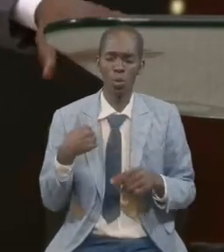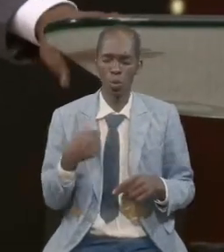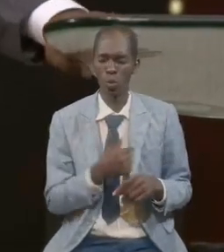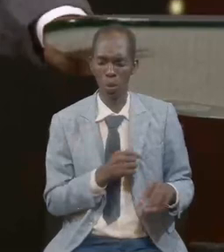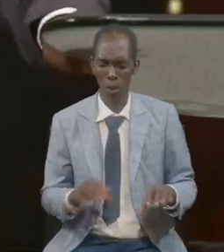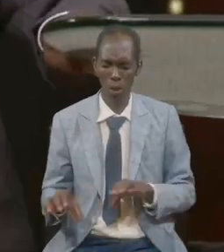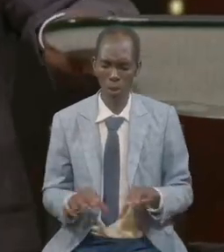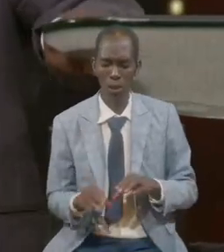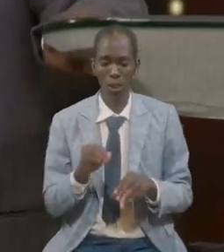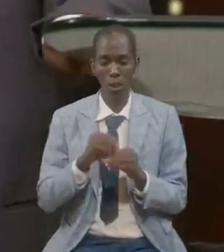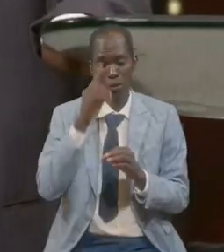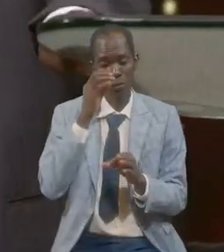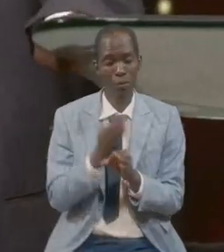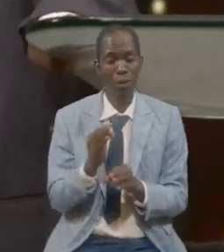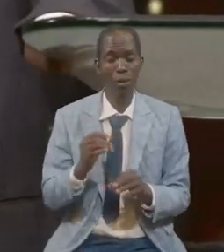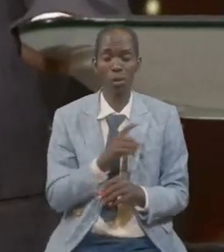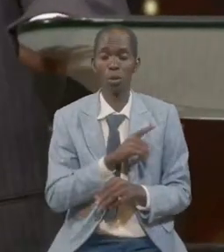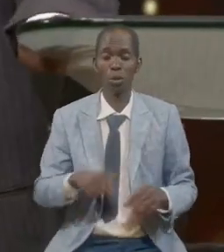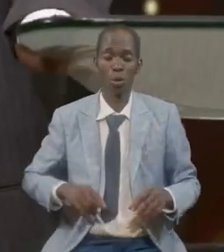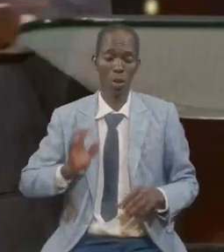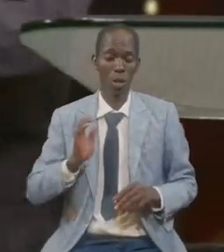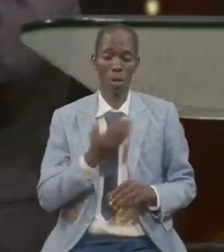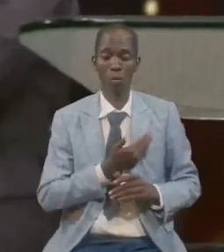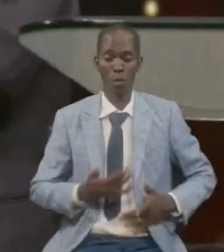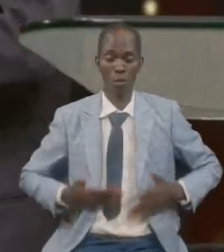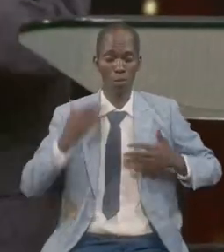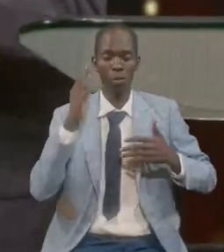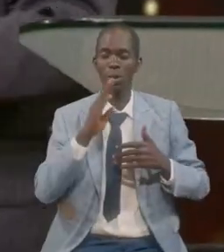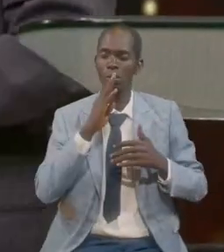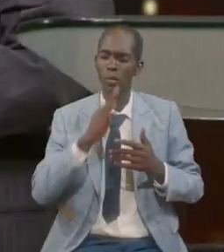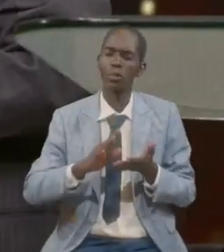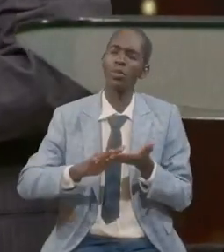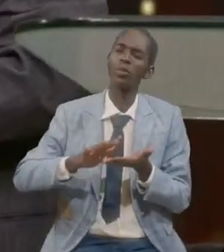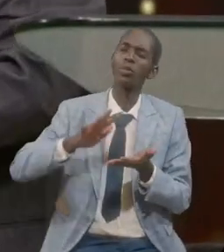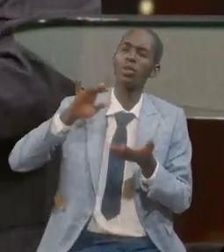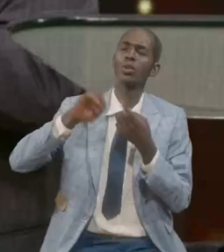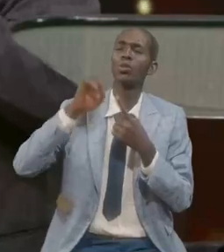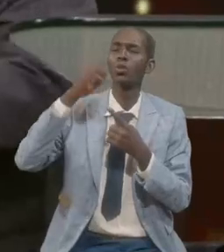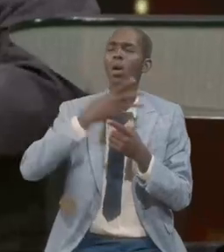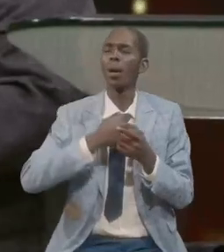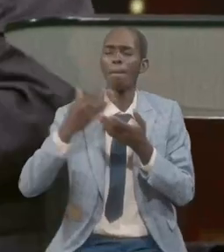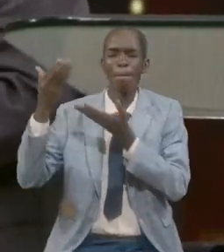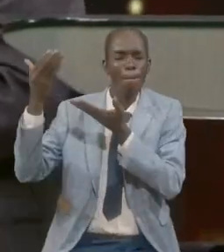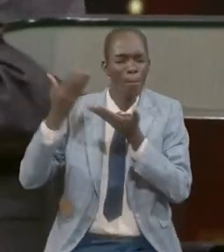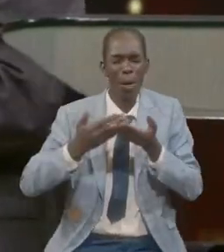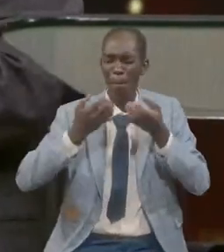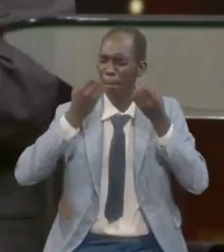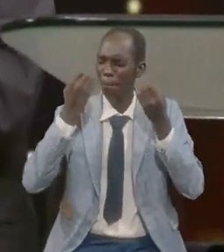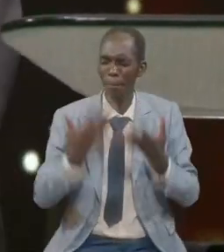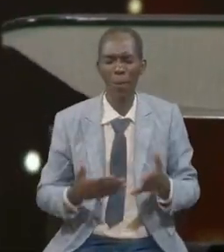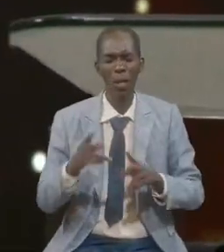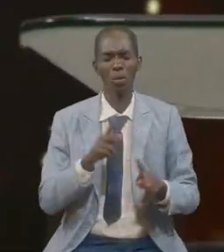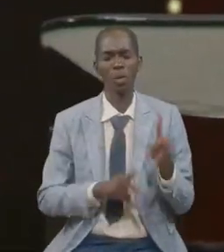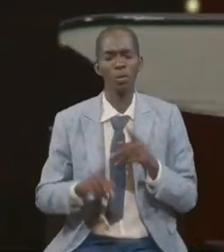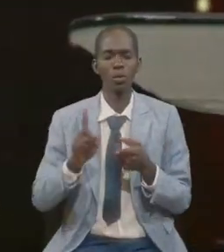la foi. Et Seigneur, que notre vie te glorifie et apporte, amène beaucoup à la